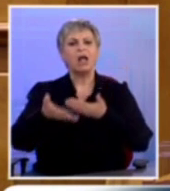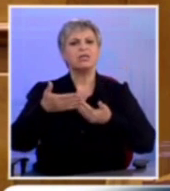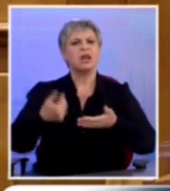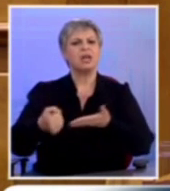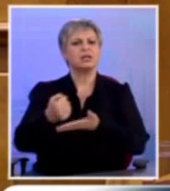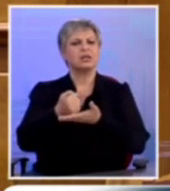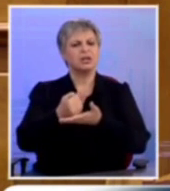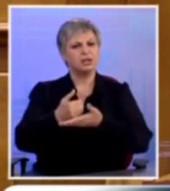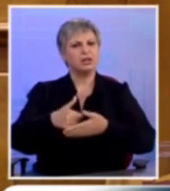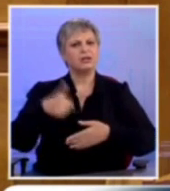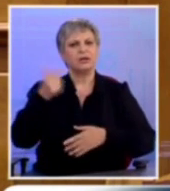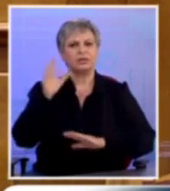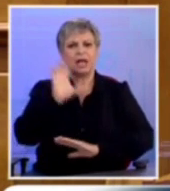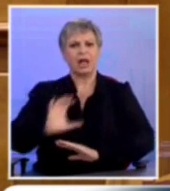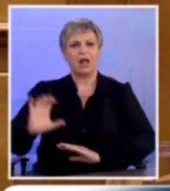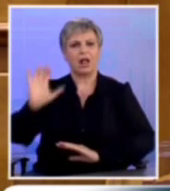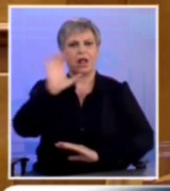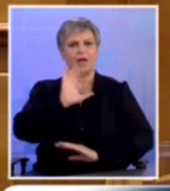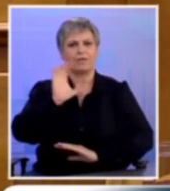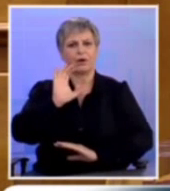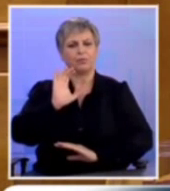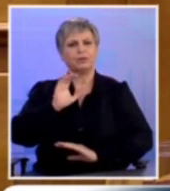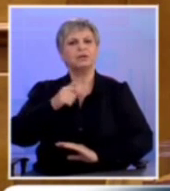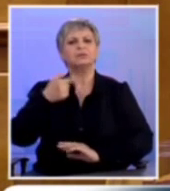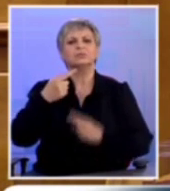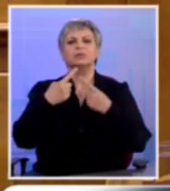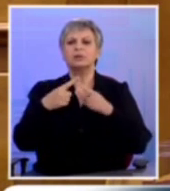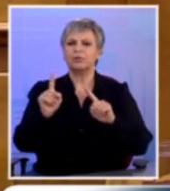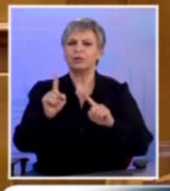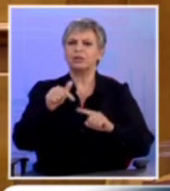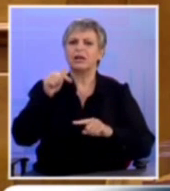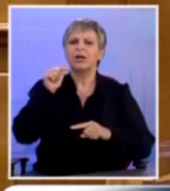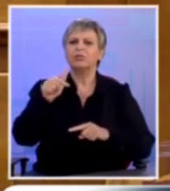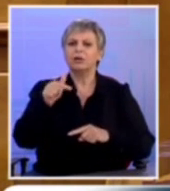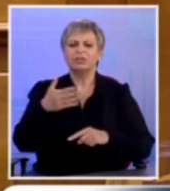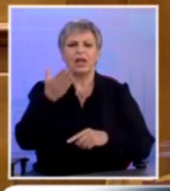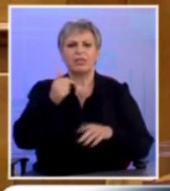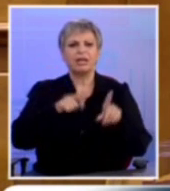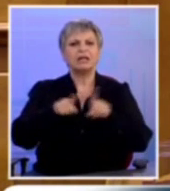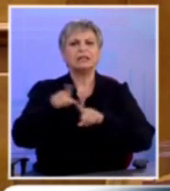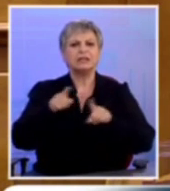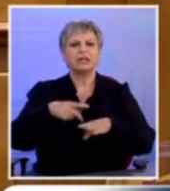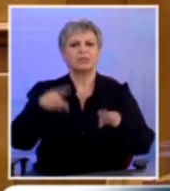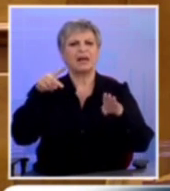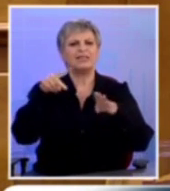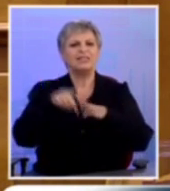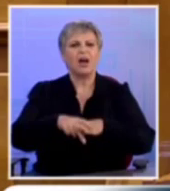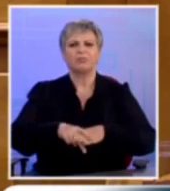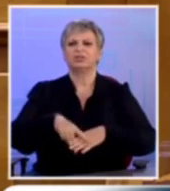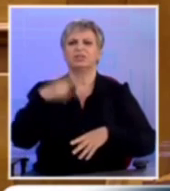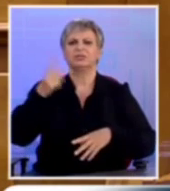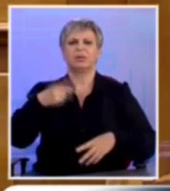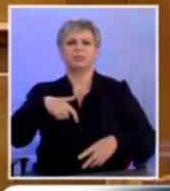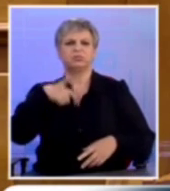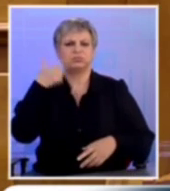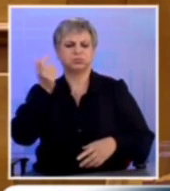Ευρώπη εντελώς διαφορετική από την Ευρώπη των τραπεζών, του νεοφιλελευθερισμού και των πραξικοπημάτων.